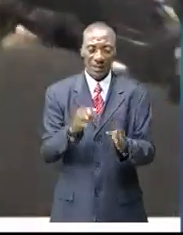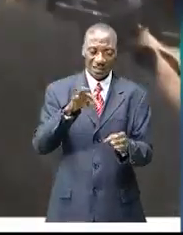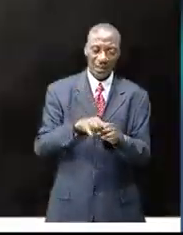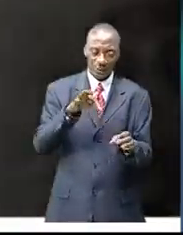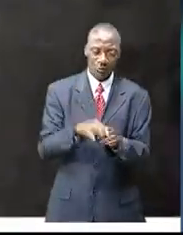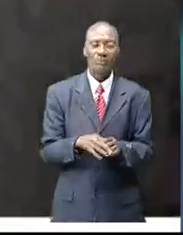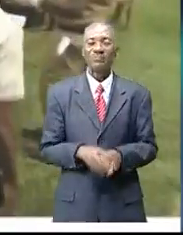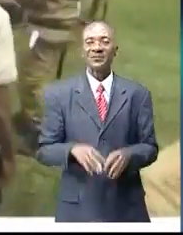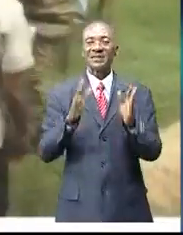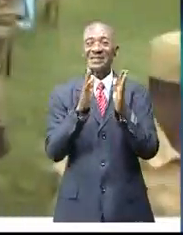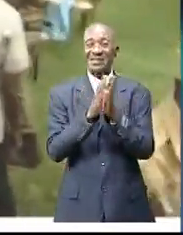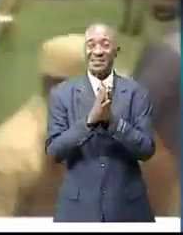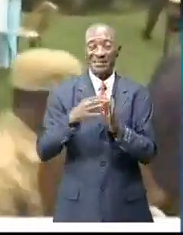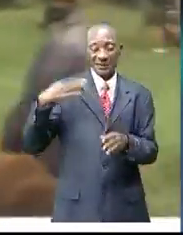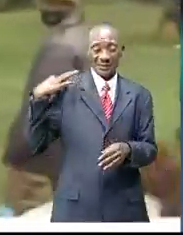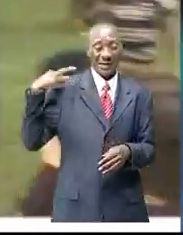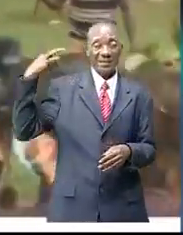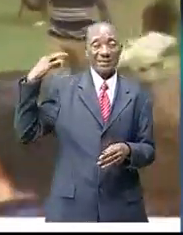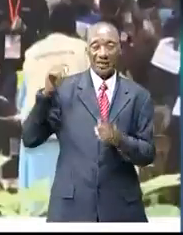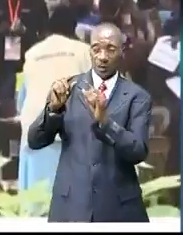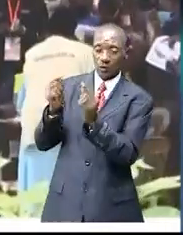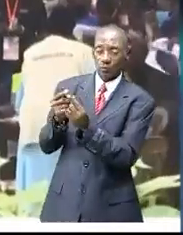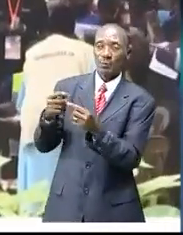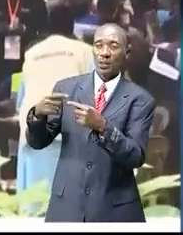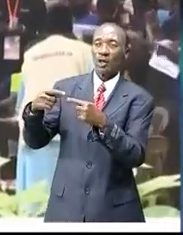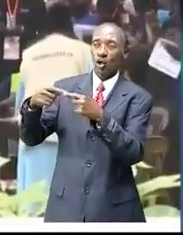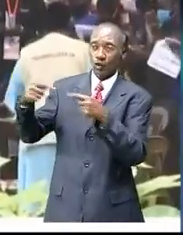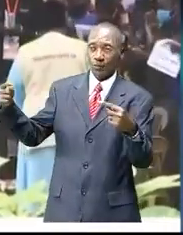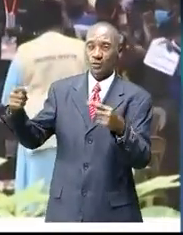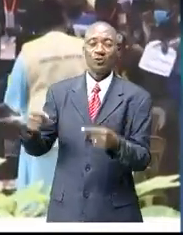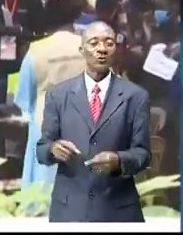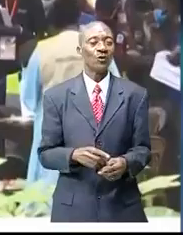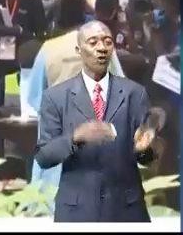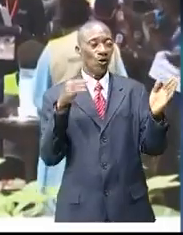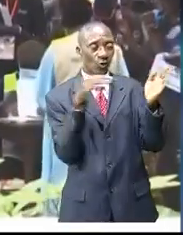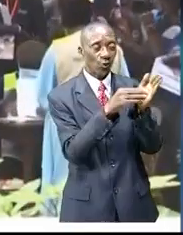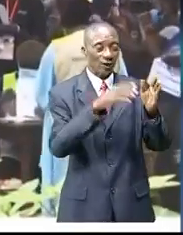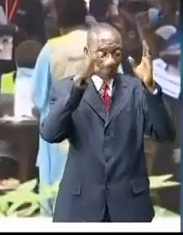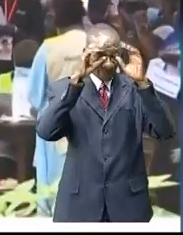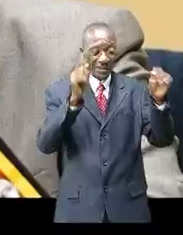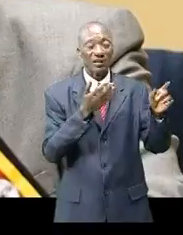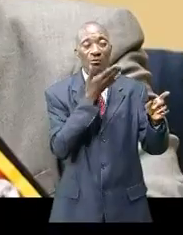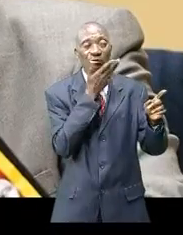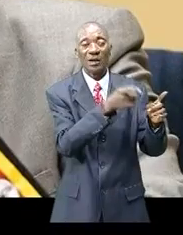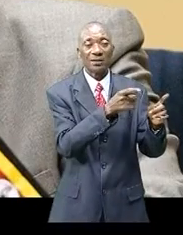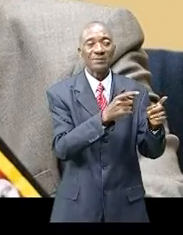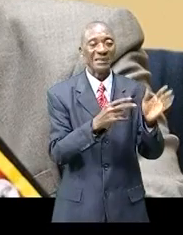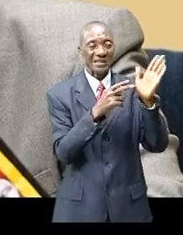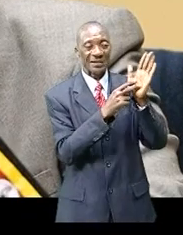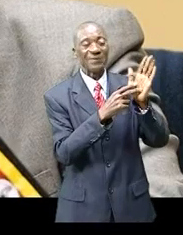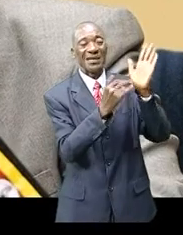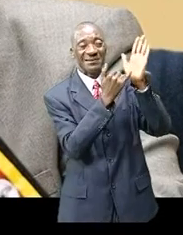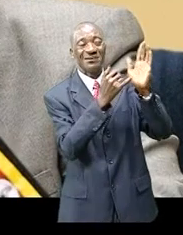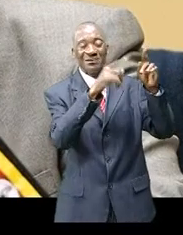candidats, tous de l'opposition, ont affronté le président sortant âgé de 76 ans, Yoweri